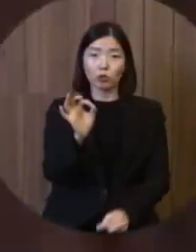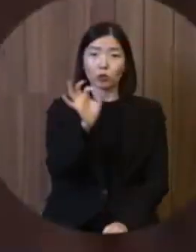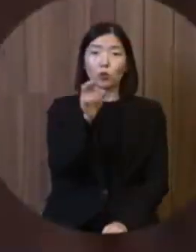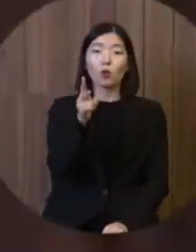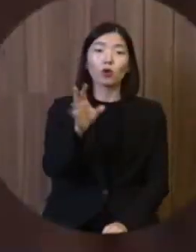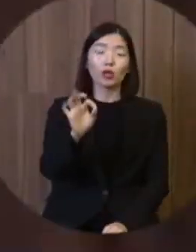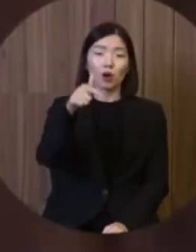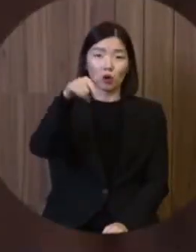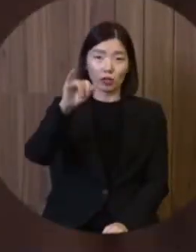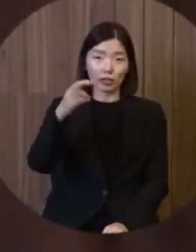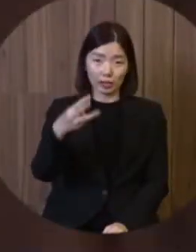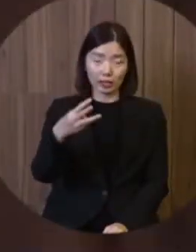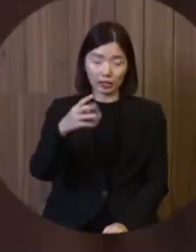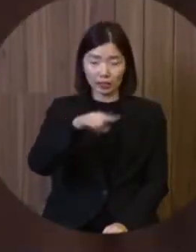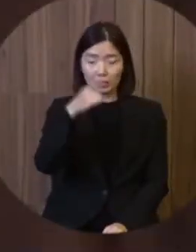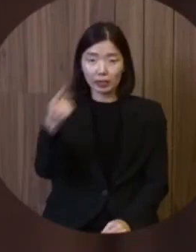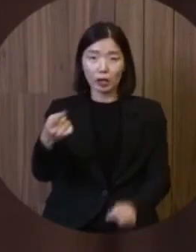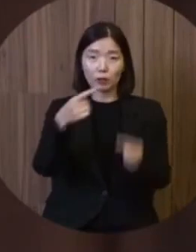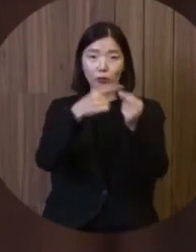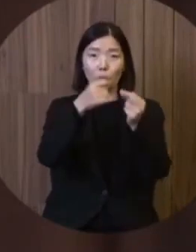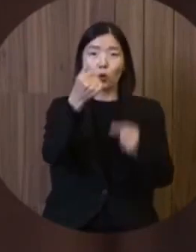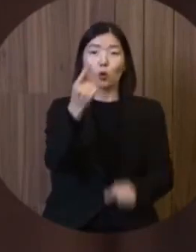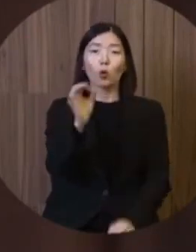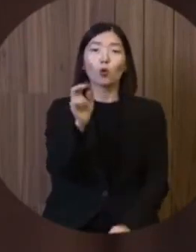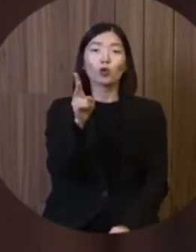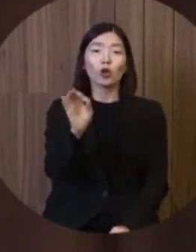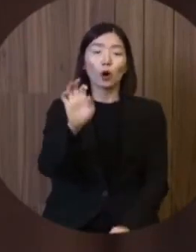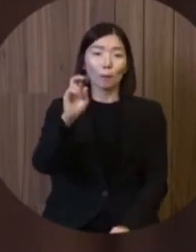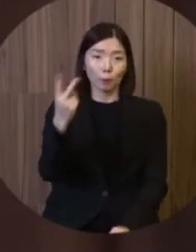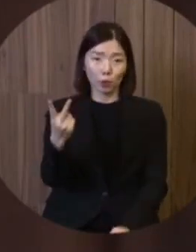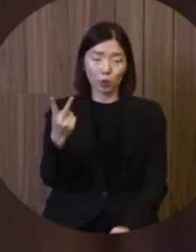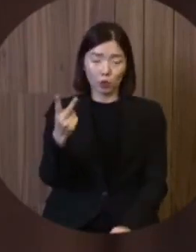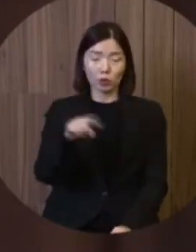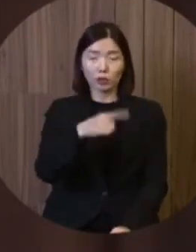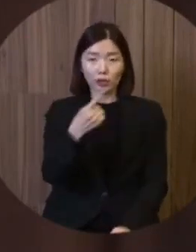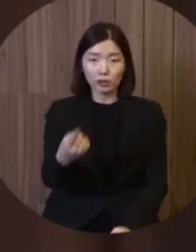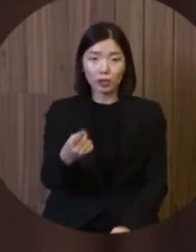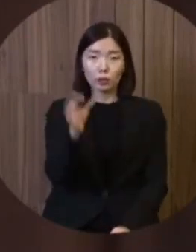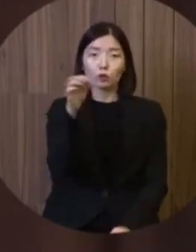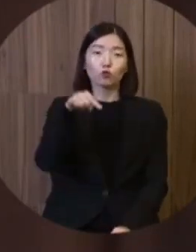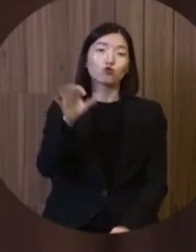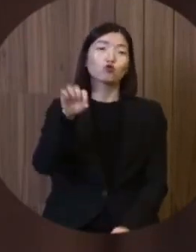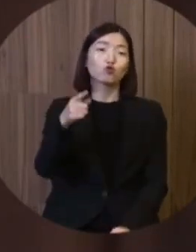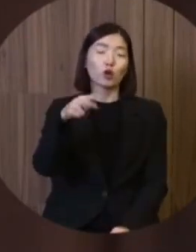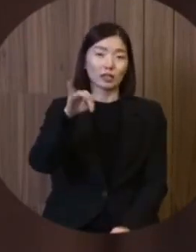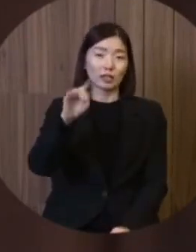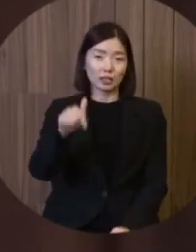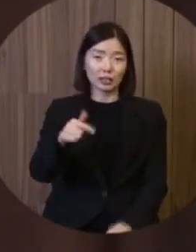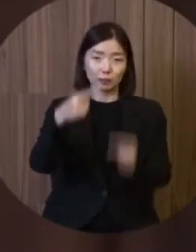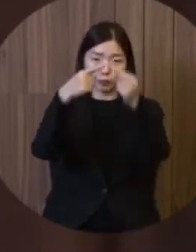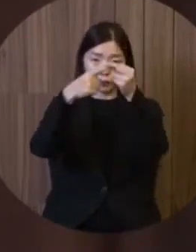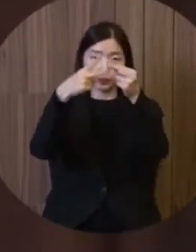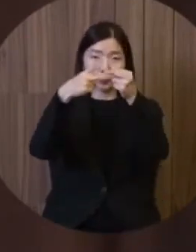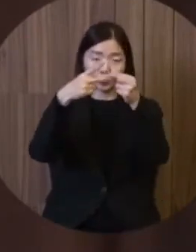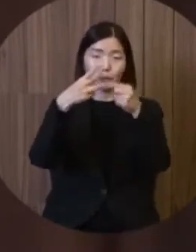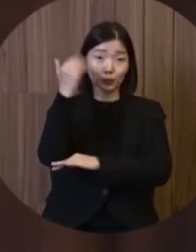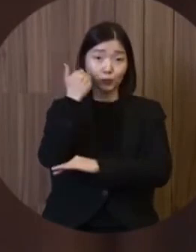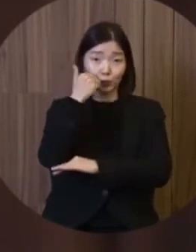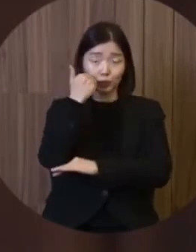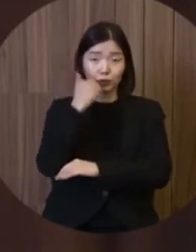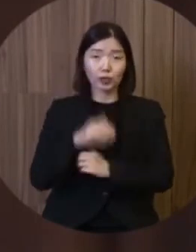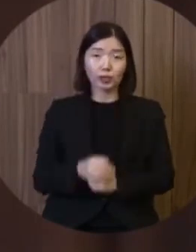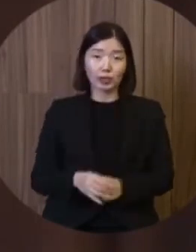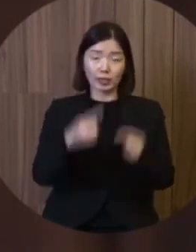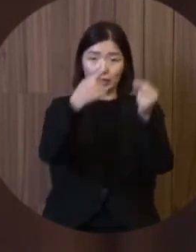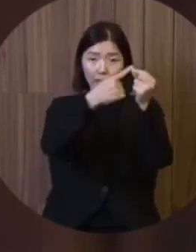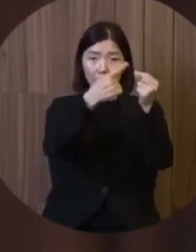송영길 후보, 기호 1번 홍영표 후보, 기호 3번 우원식 후보 순서입니다.